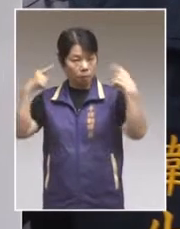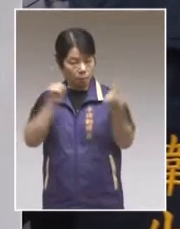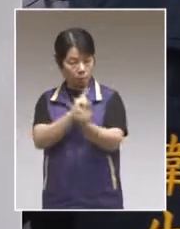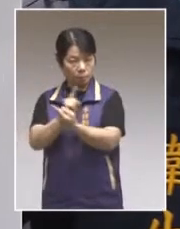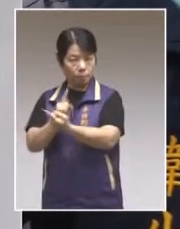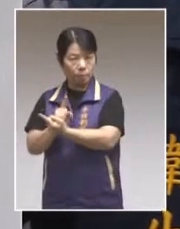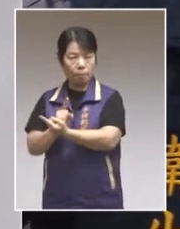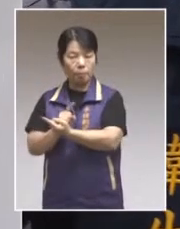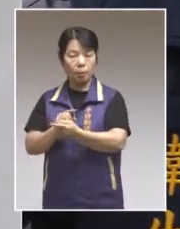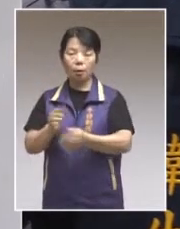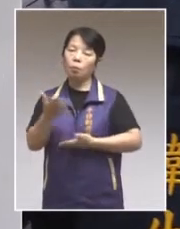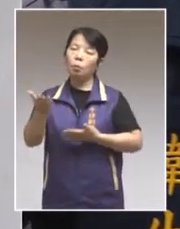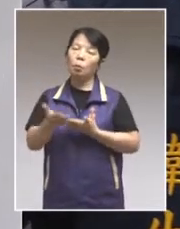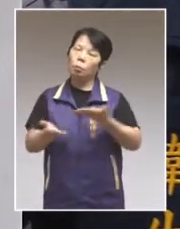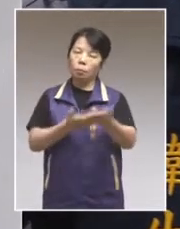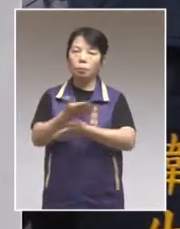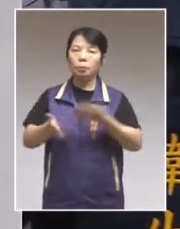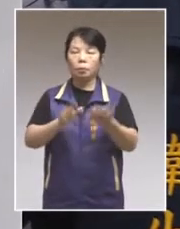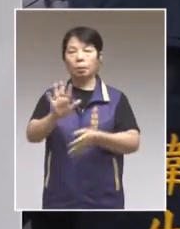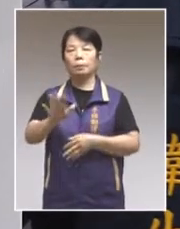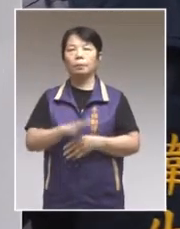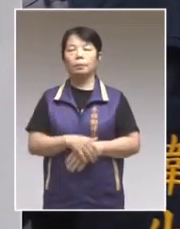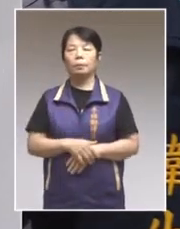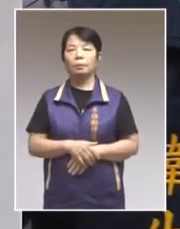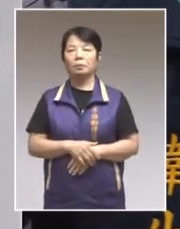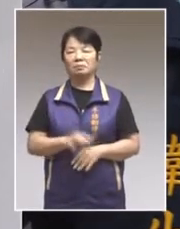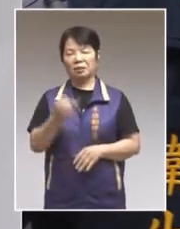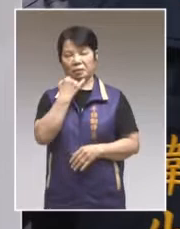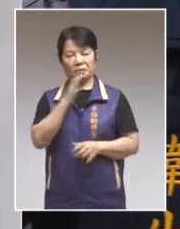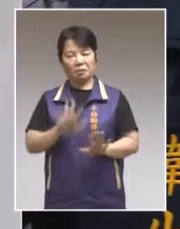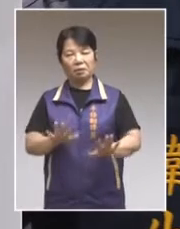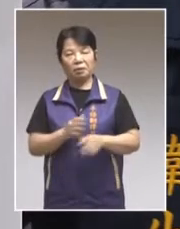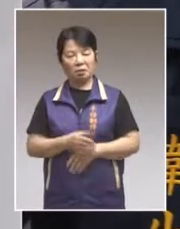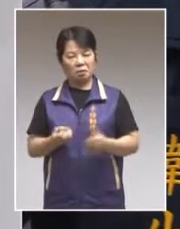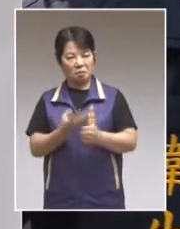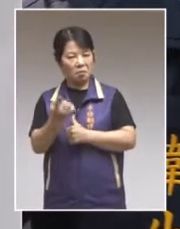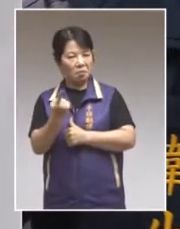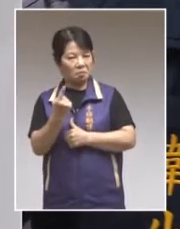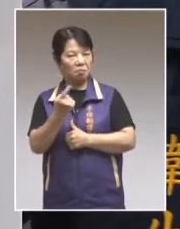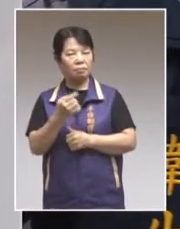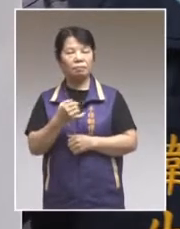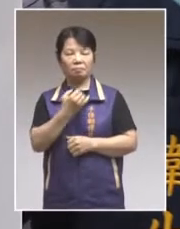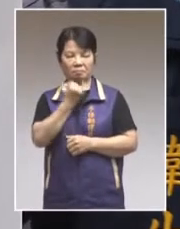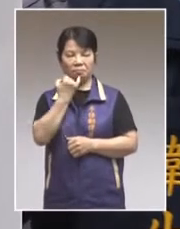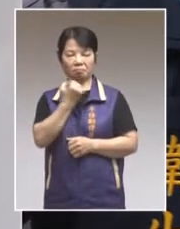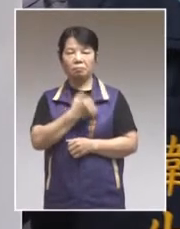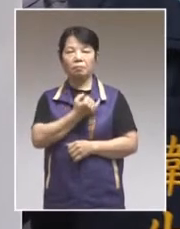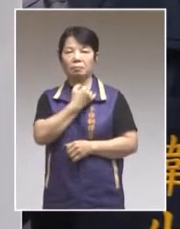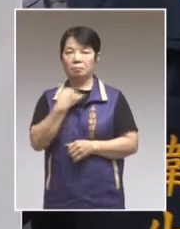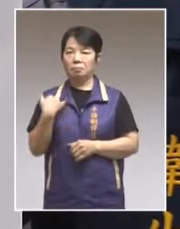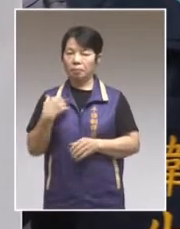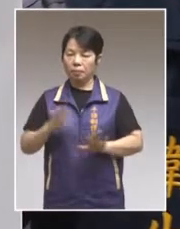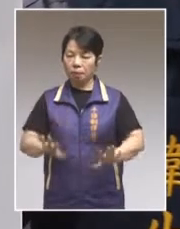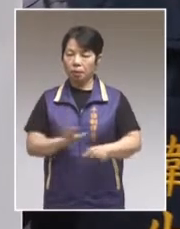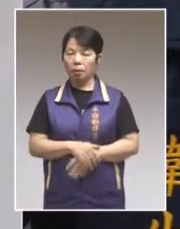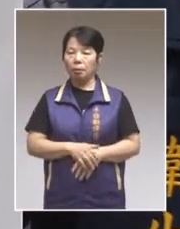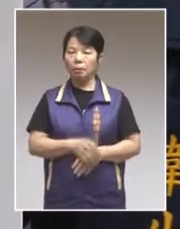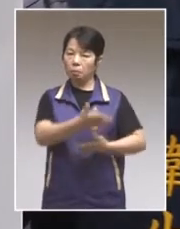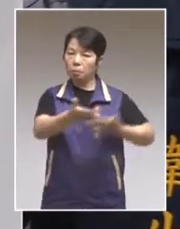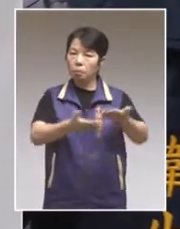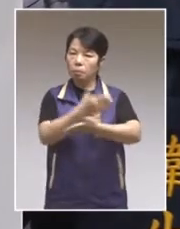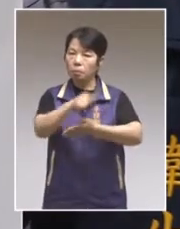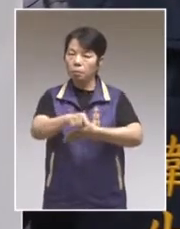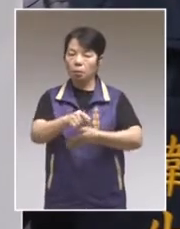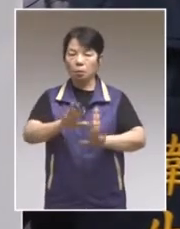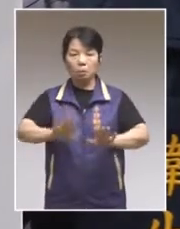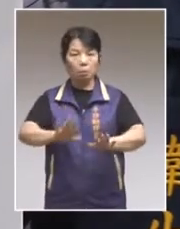触互动这个都是一个可能造成的风险。因此在人与人之间的互动，我们强调的是